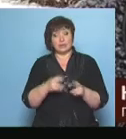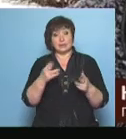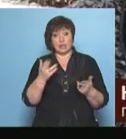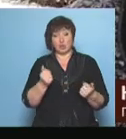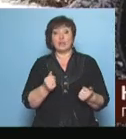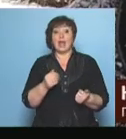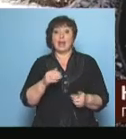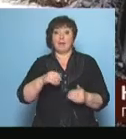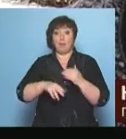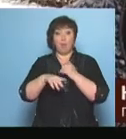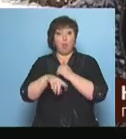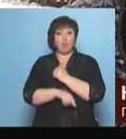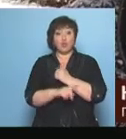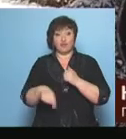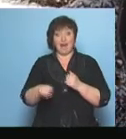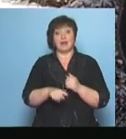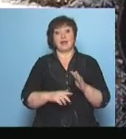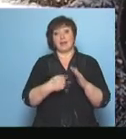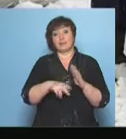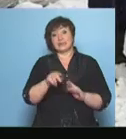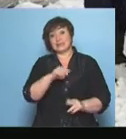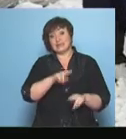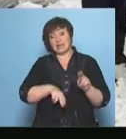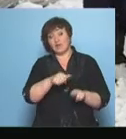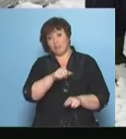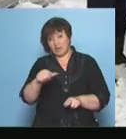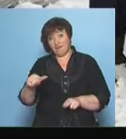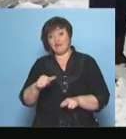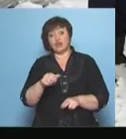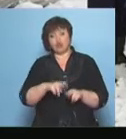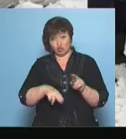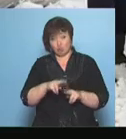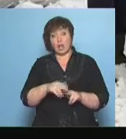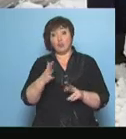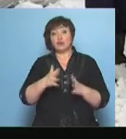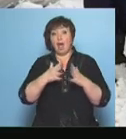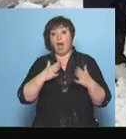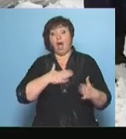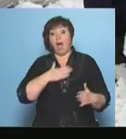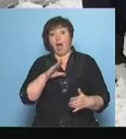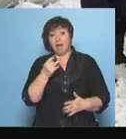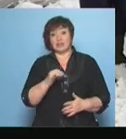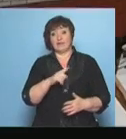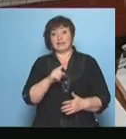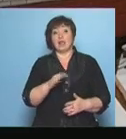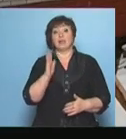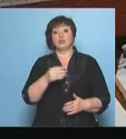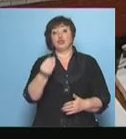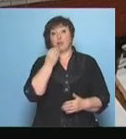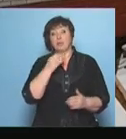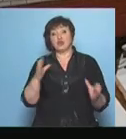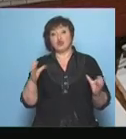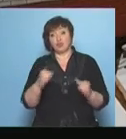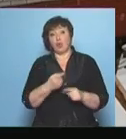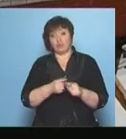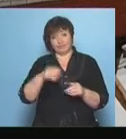помещения, заканчивается первый этаж, строительство первого этажа. Будет побольше места, будет актовый зал, пищеблок будет в этом